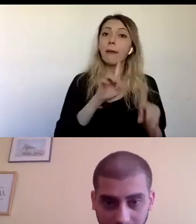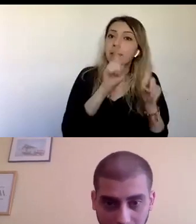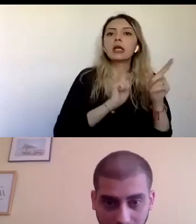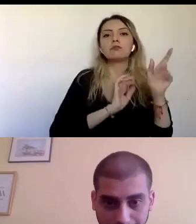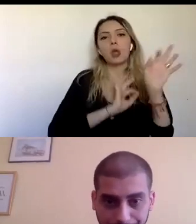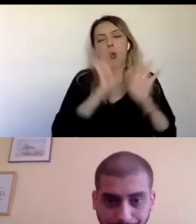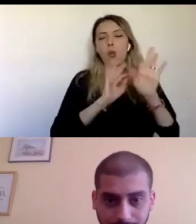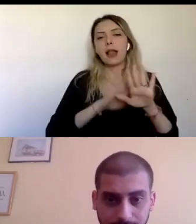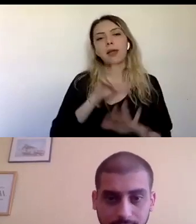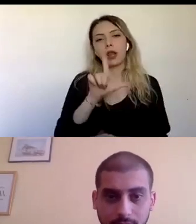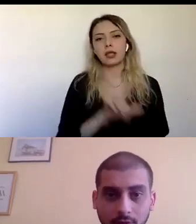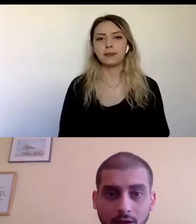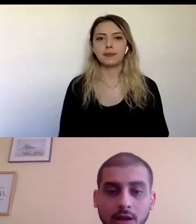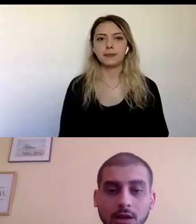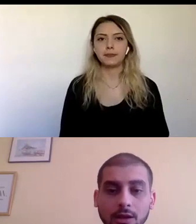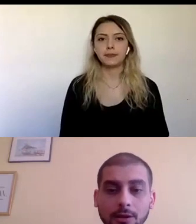dikkat etmeniz gerekmekte.